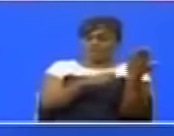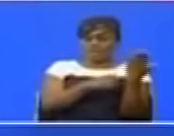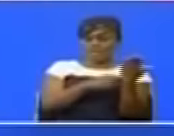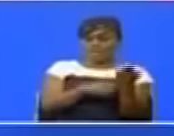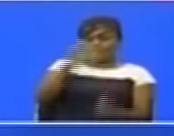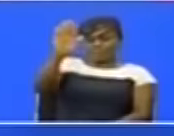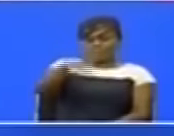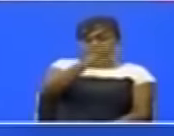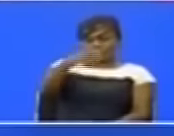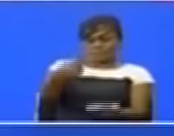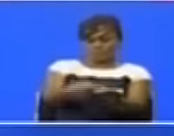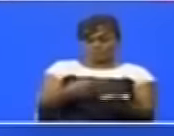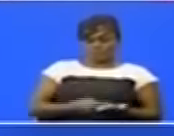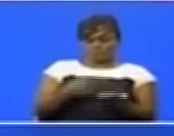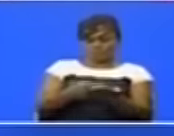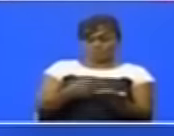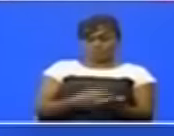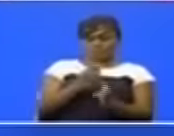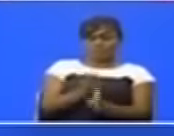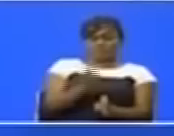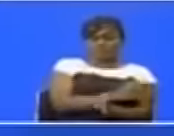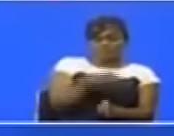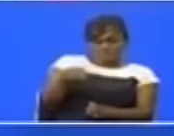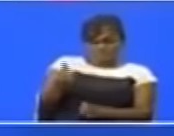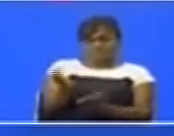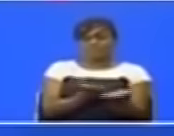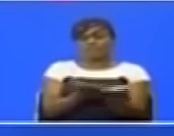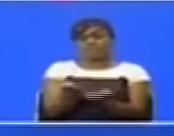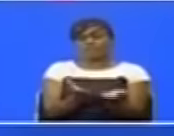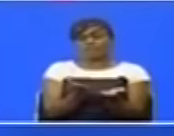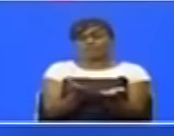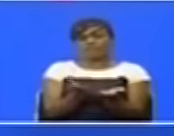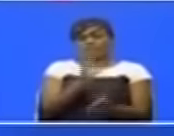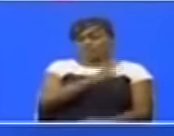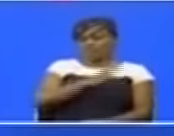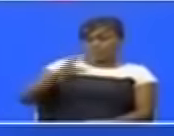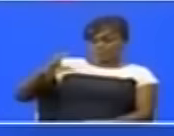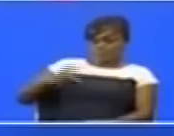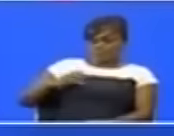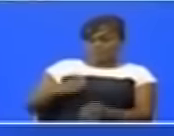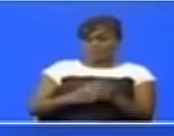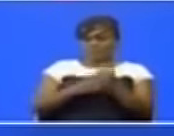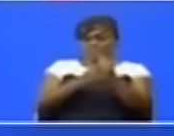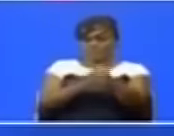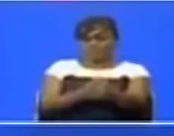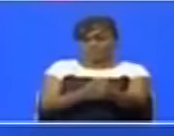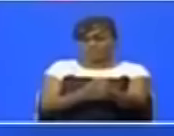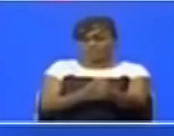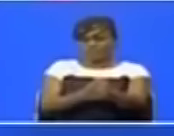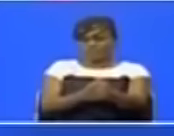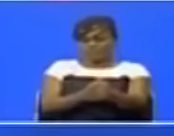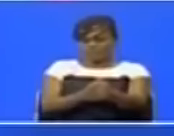kujadili majina hayo kabla kupewa nafasi ya kuhudumu. Kamati ya sheria inaongozwa na mbunge wa Anakboy Samuel